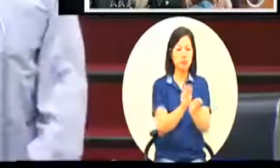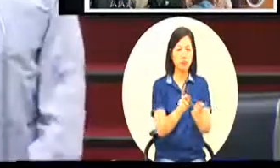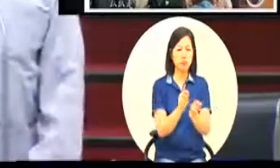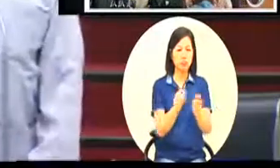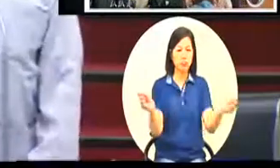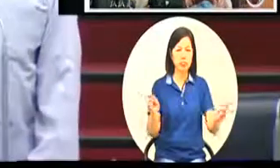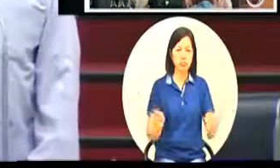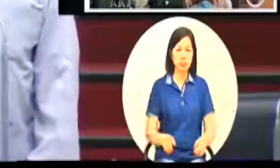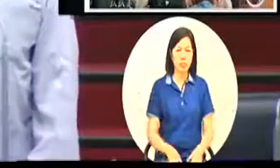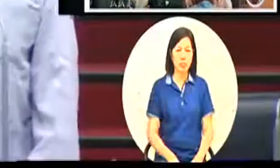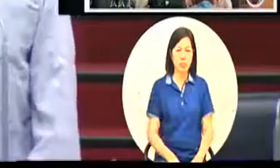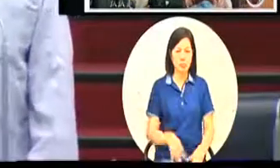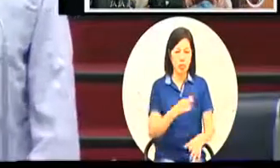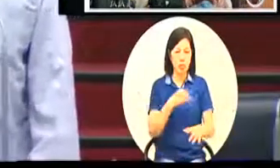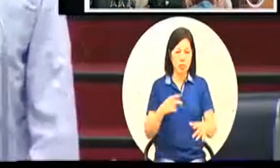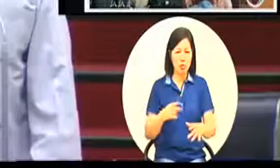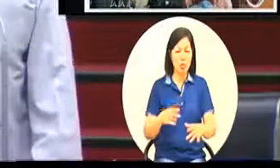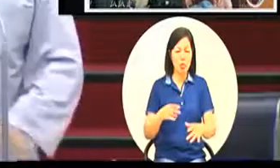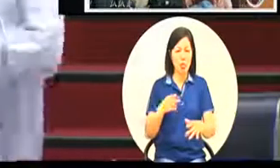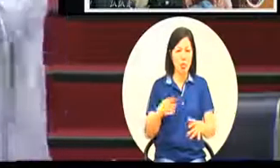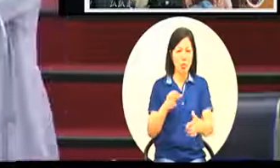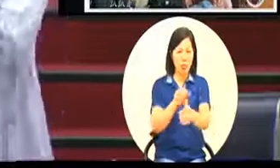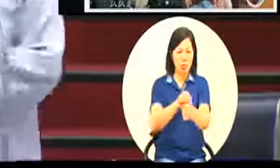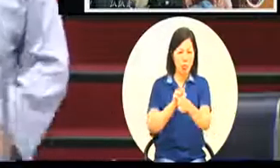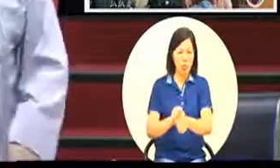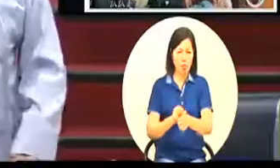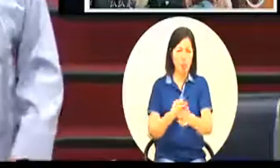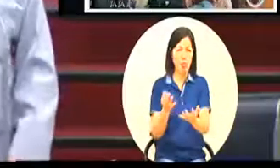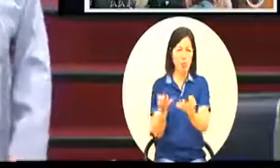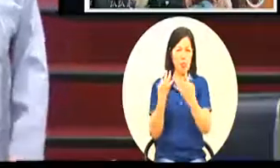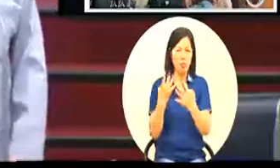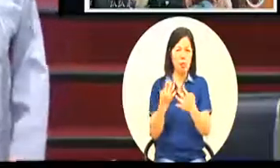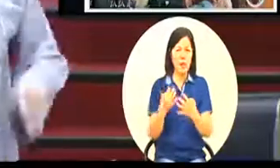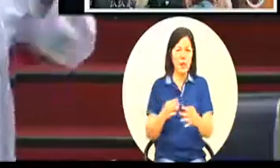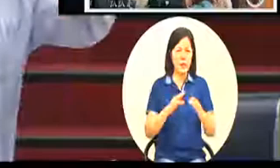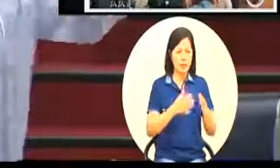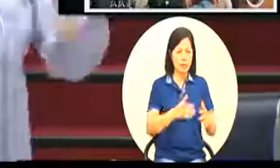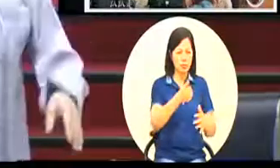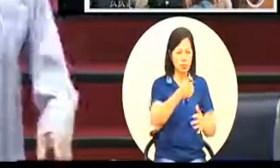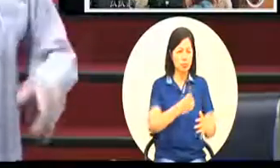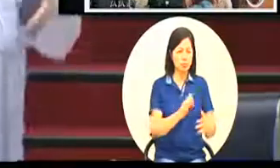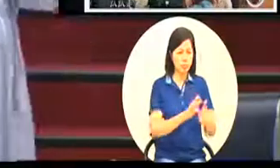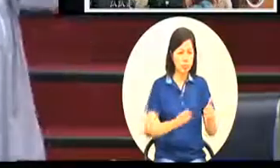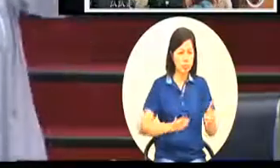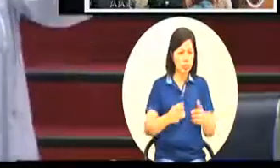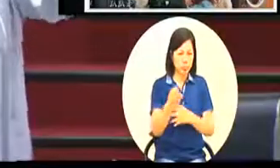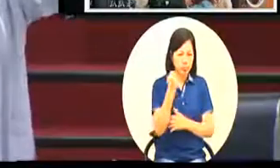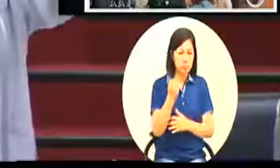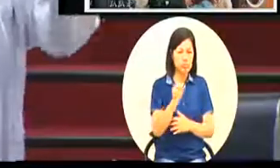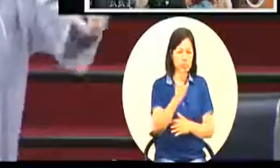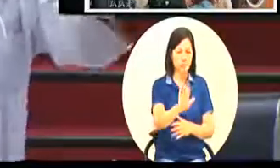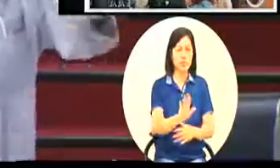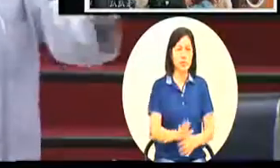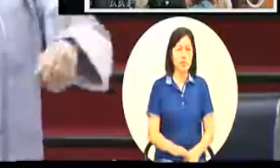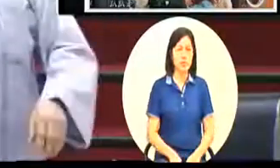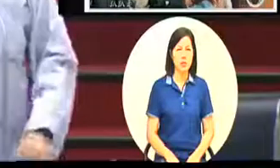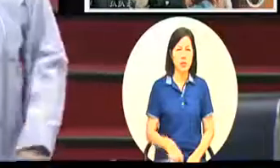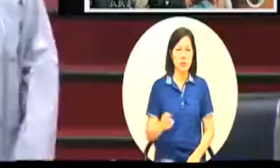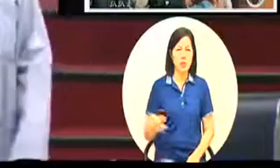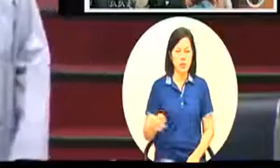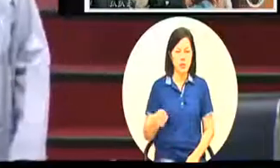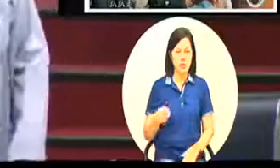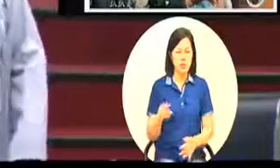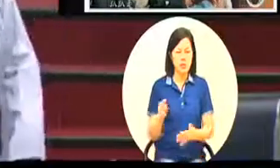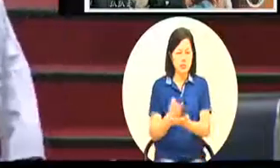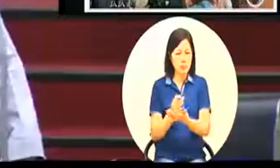判咧？又失困家己来改？安尼讲啊，总统倒是一个影响力，伊判的，伊无代志，伊审案的无